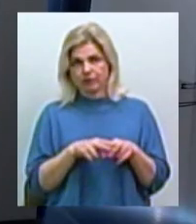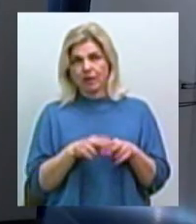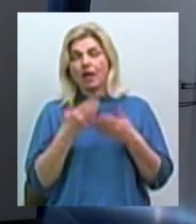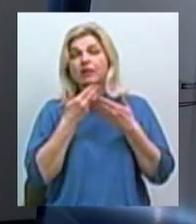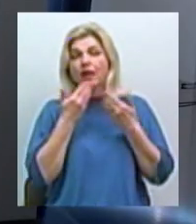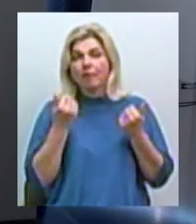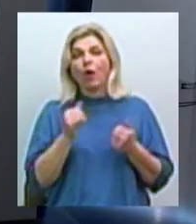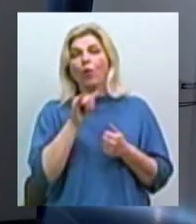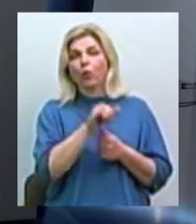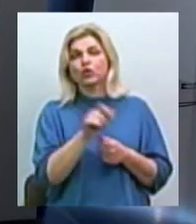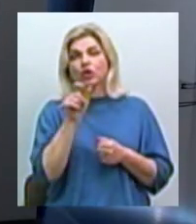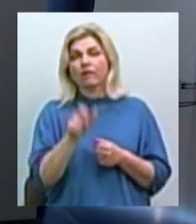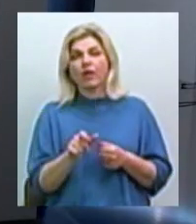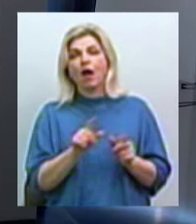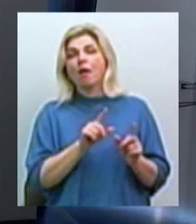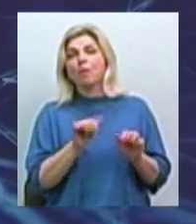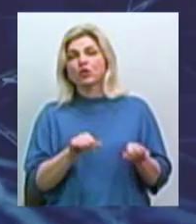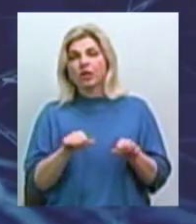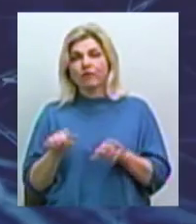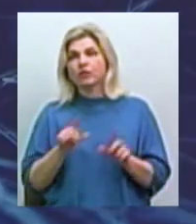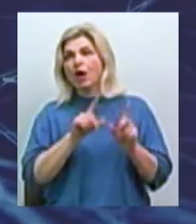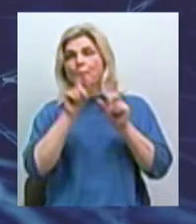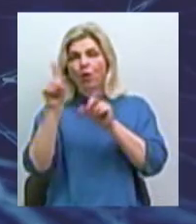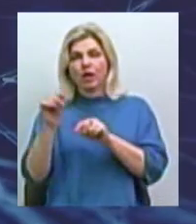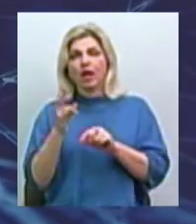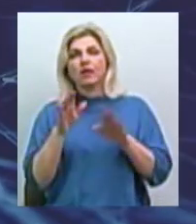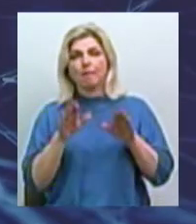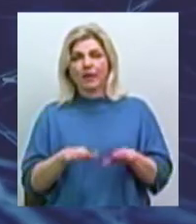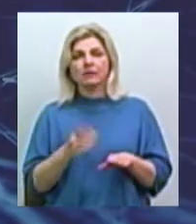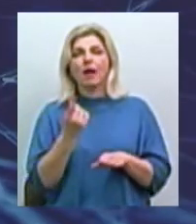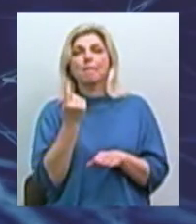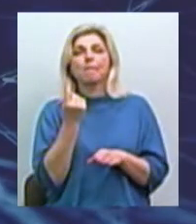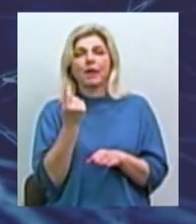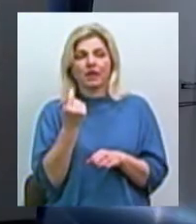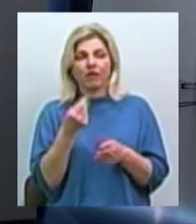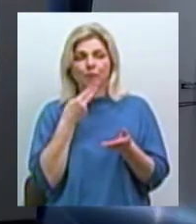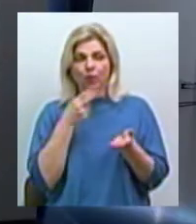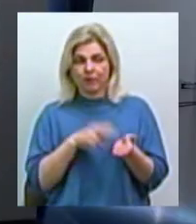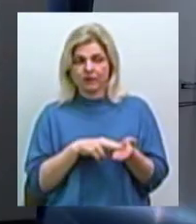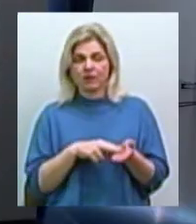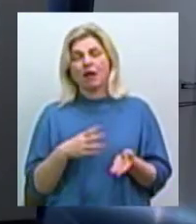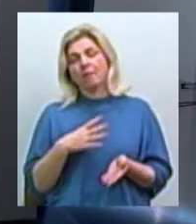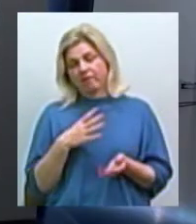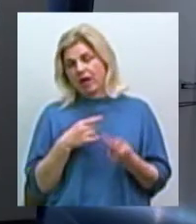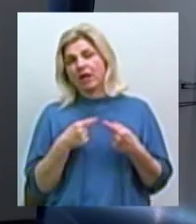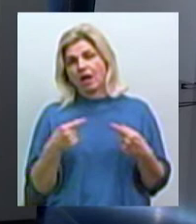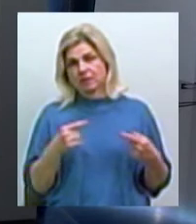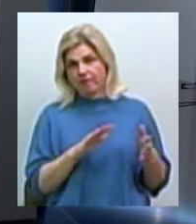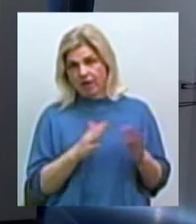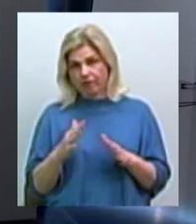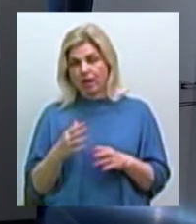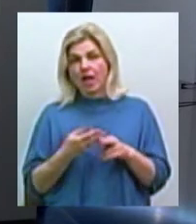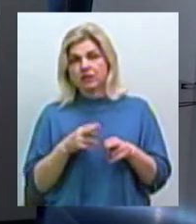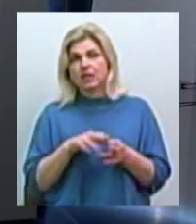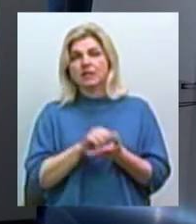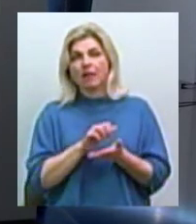Немає в неї такої можливості поїхати на місце попередньої реєстрації. Це, по-перше, це займає багато